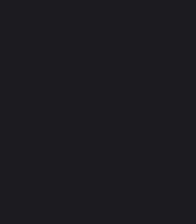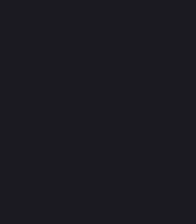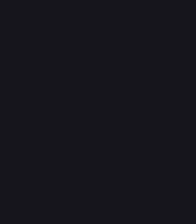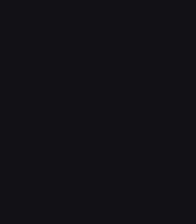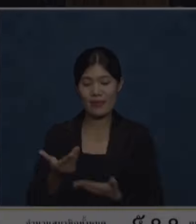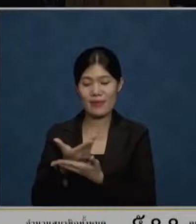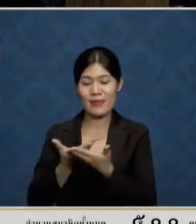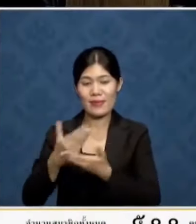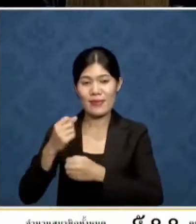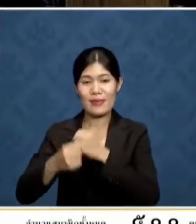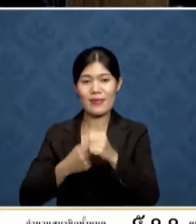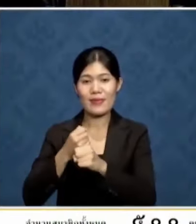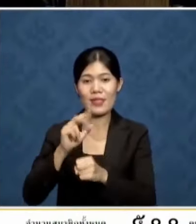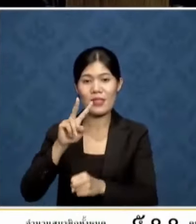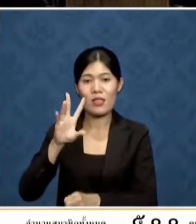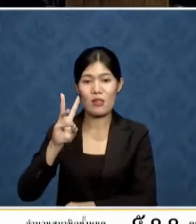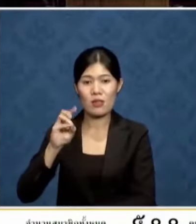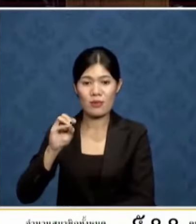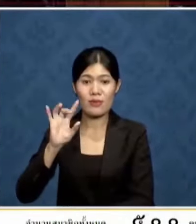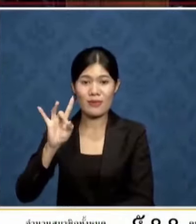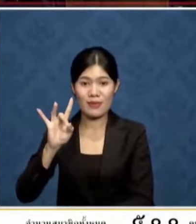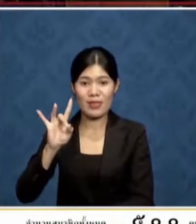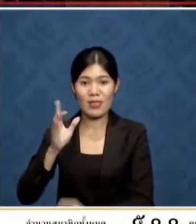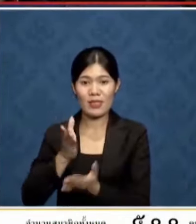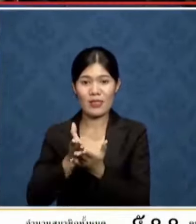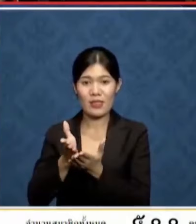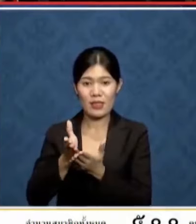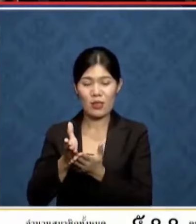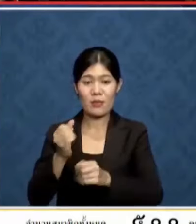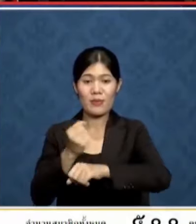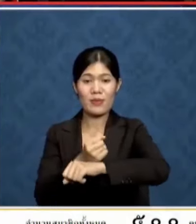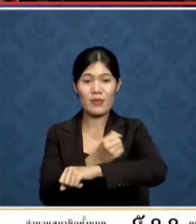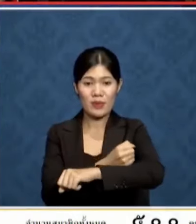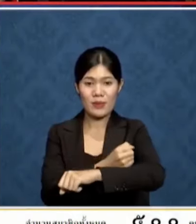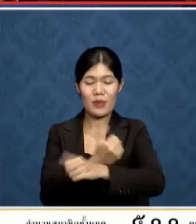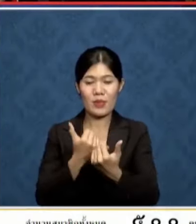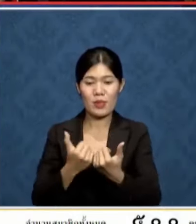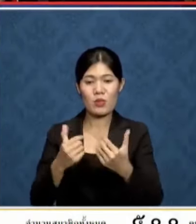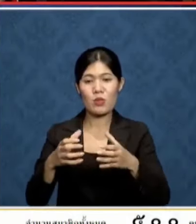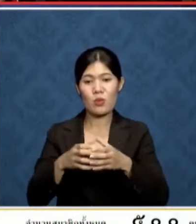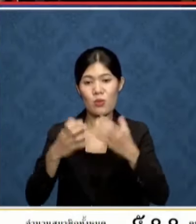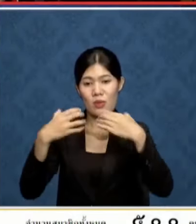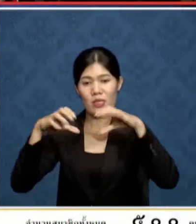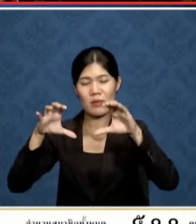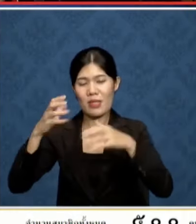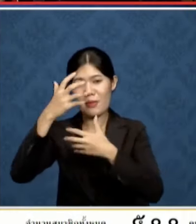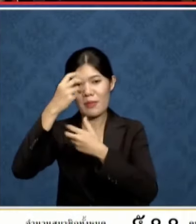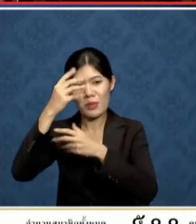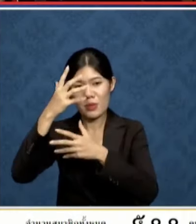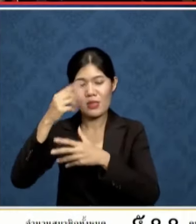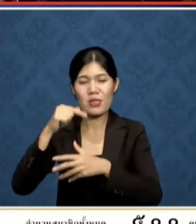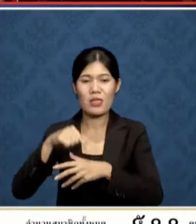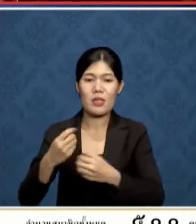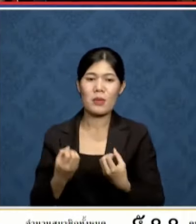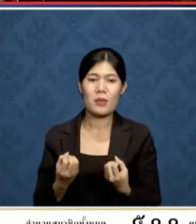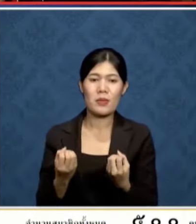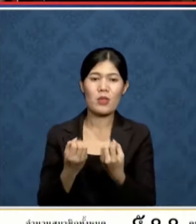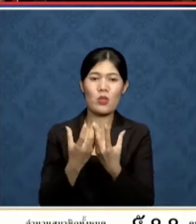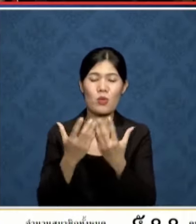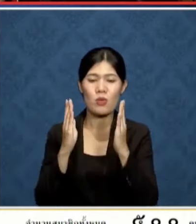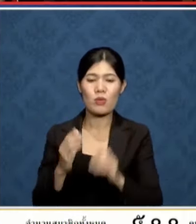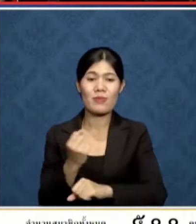ปี 2568ส่วนที่เกี่ยวข้องกับการดูแลพี่น้องผู้ใช้แรงงานครับที่รัฐบาลชุดนี้ได้อินอไม่สนใจความเดือดร้อนของผู้